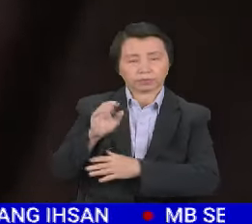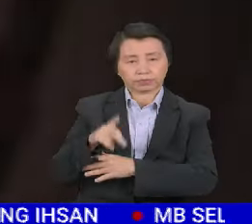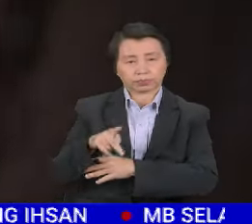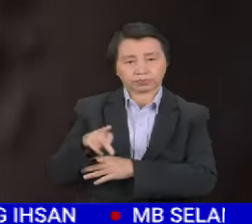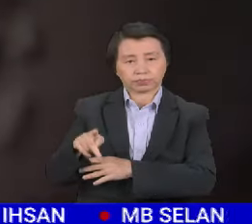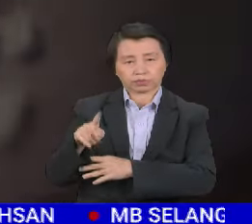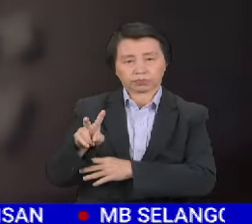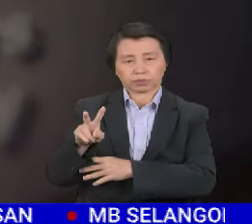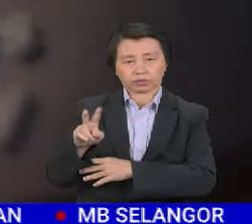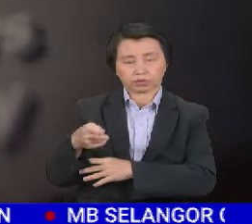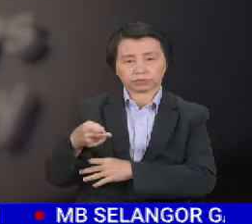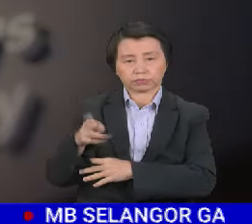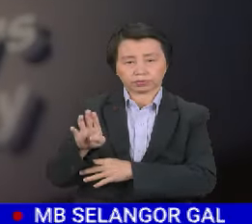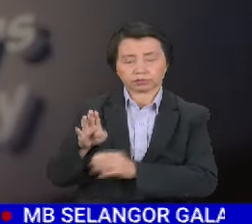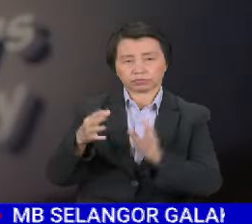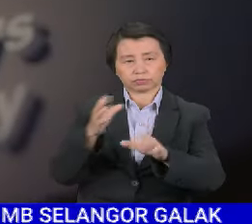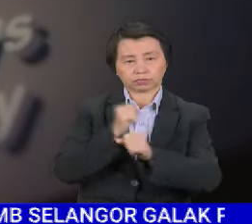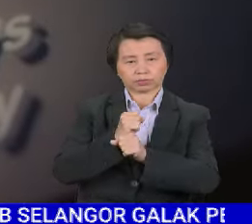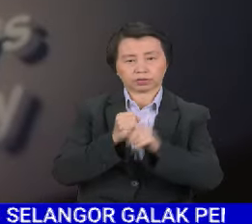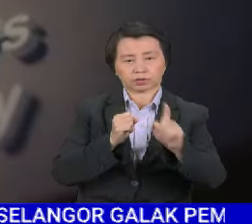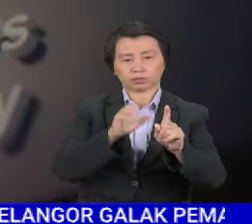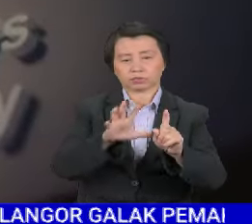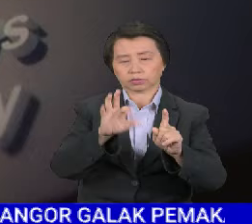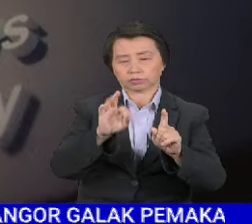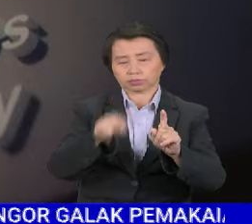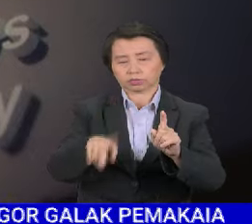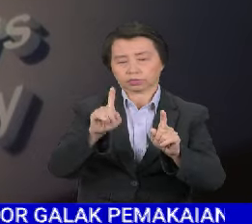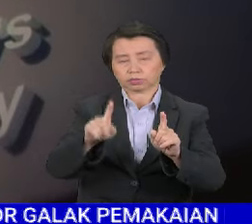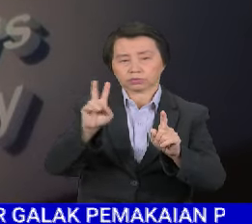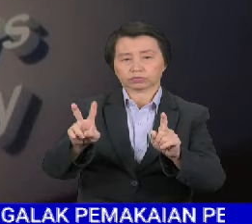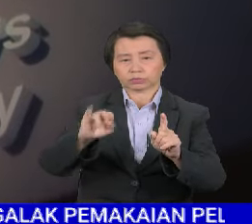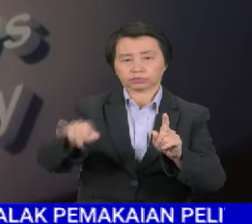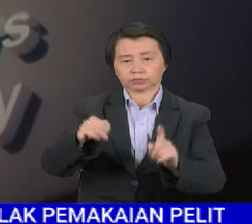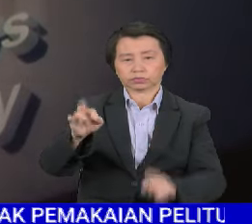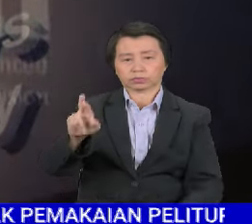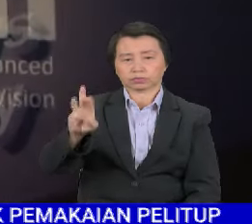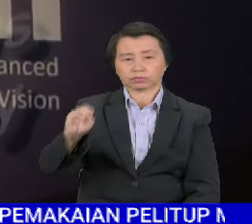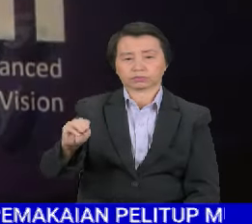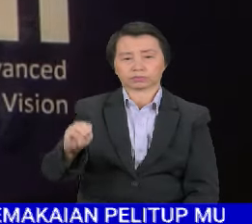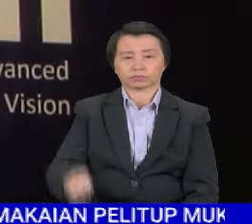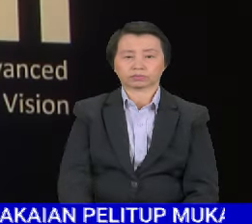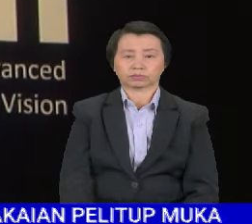pasaran TTVHB mencapai 159.12 juta ringgit.